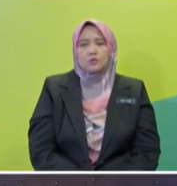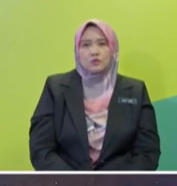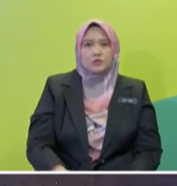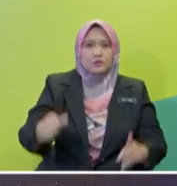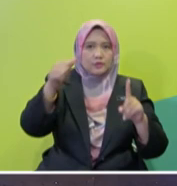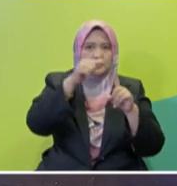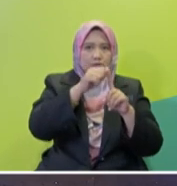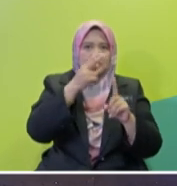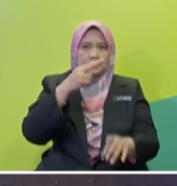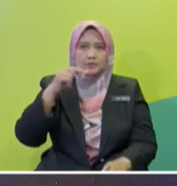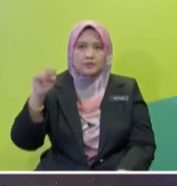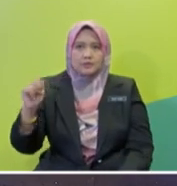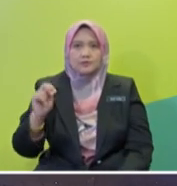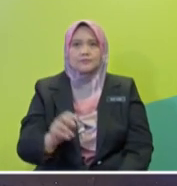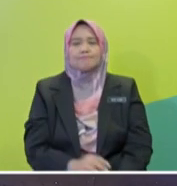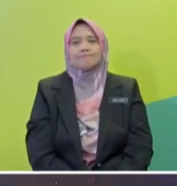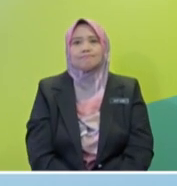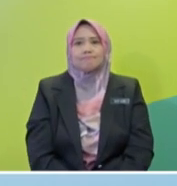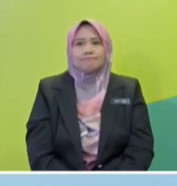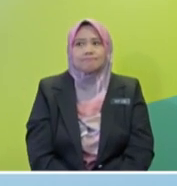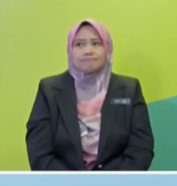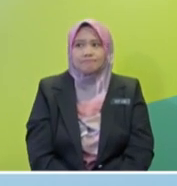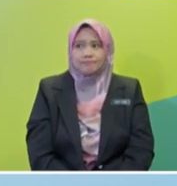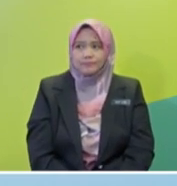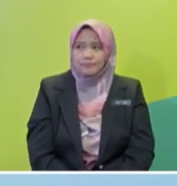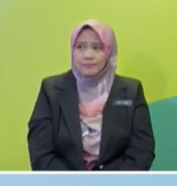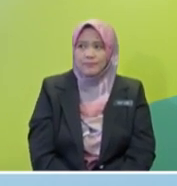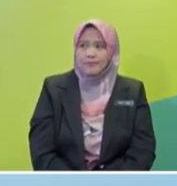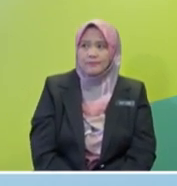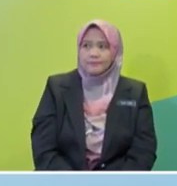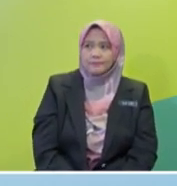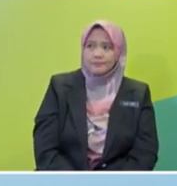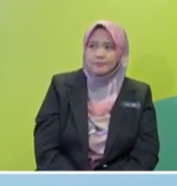bintang untuk Noval jadi inilah Dia adalah